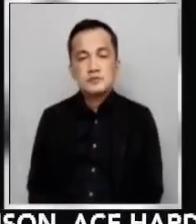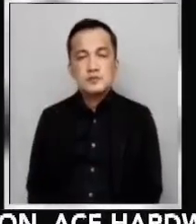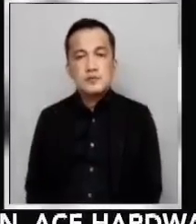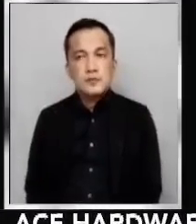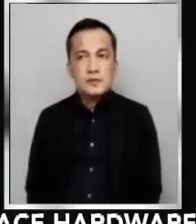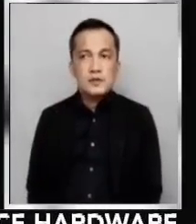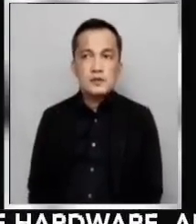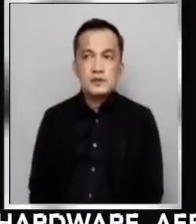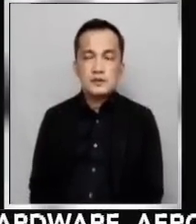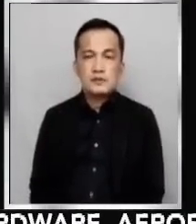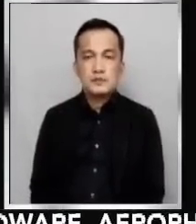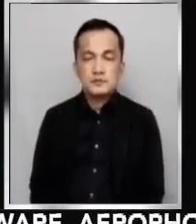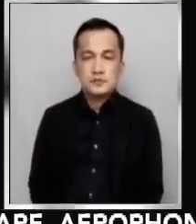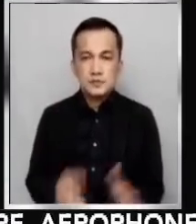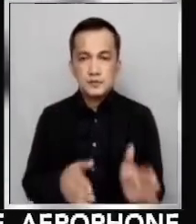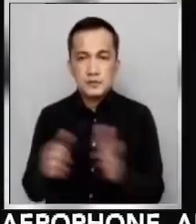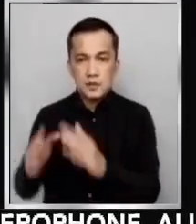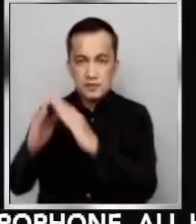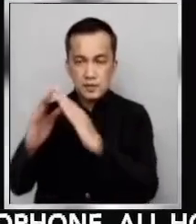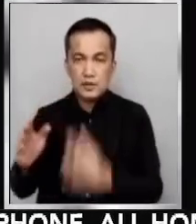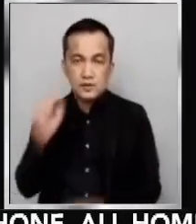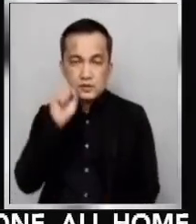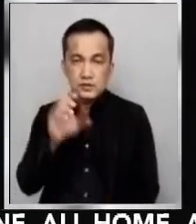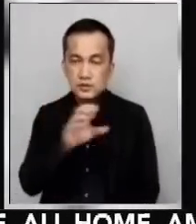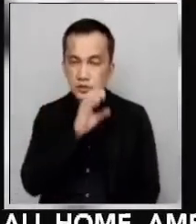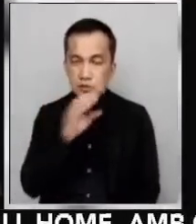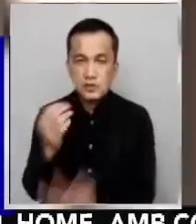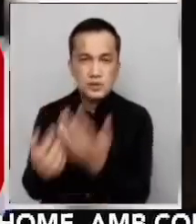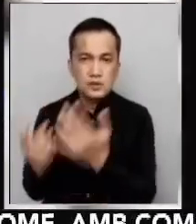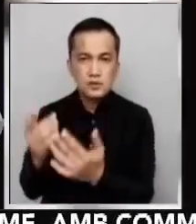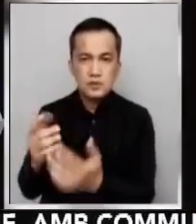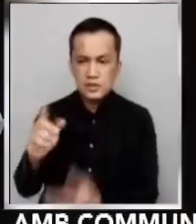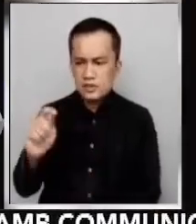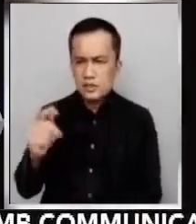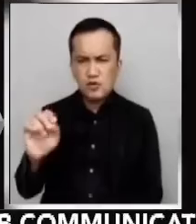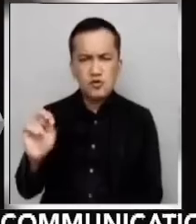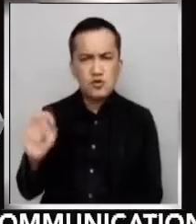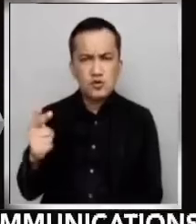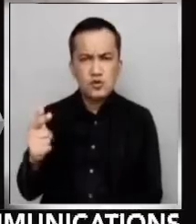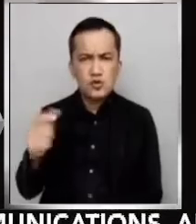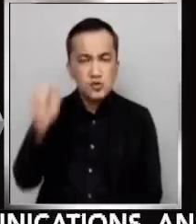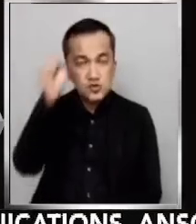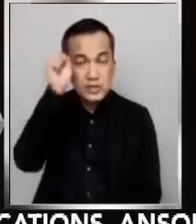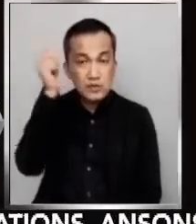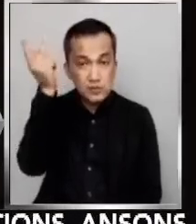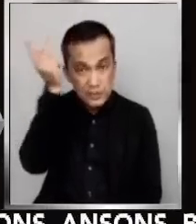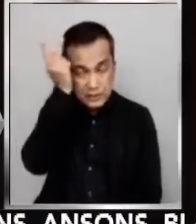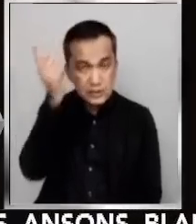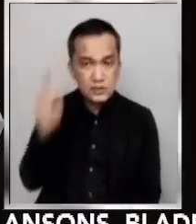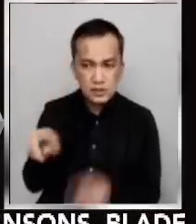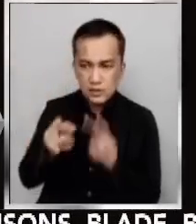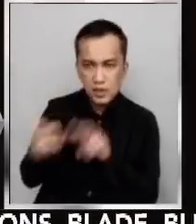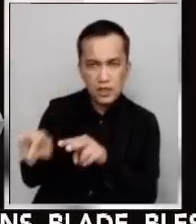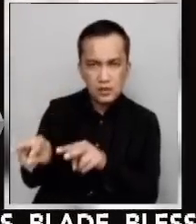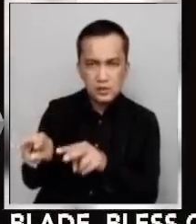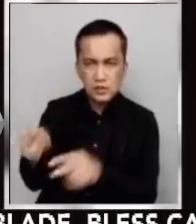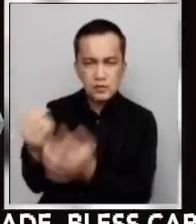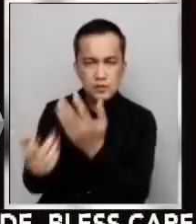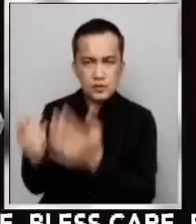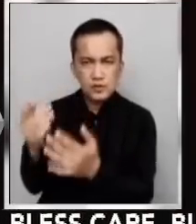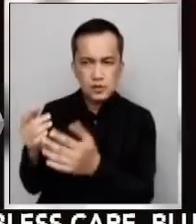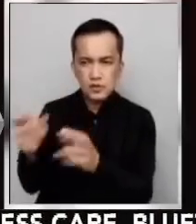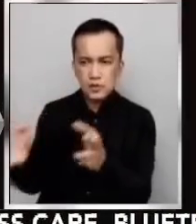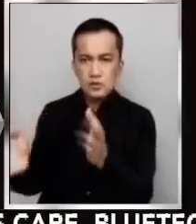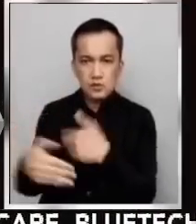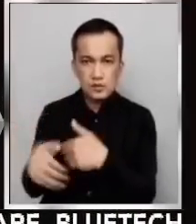Bahay naman ng mag-asawang senior citizen ang nasunog sa Tacorong City sa Sultan Kudarat. Napansin daw ang apoy sa kwarto ng kanilang anak